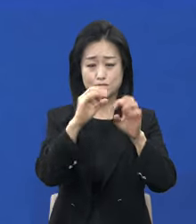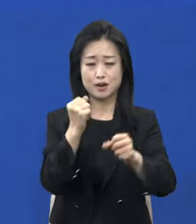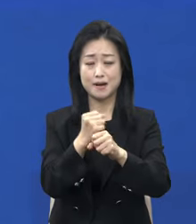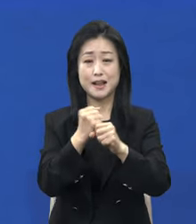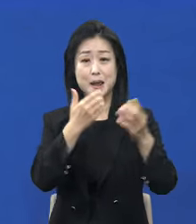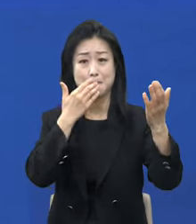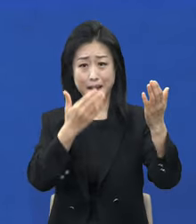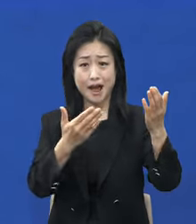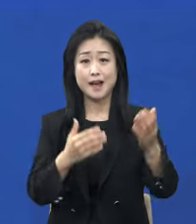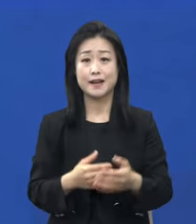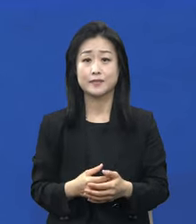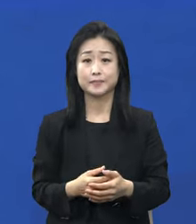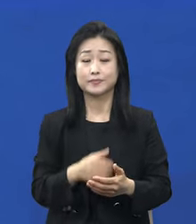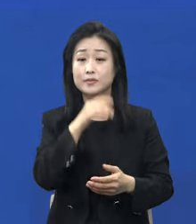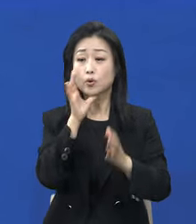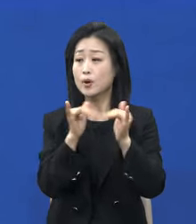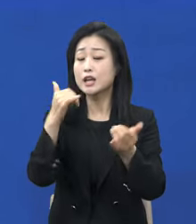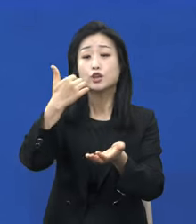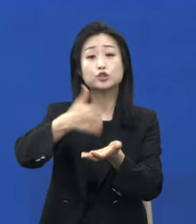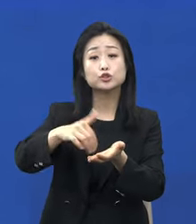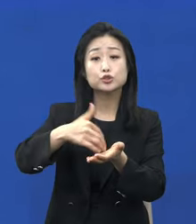바로 이 땅의 노인 숫자가